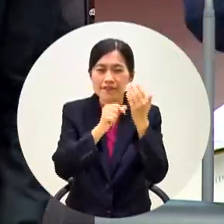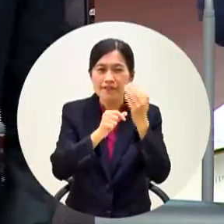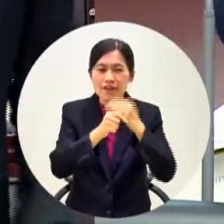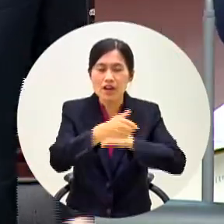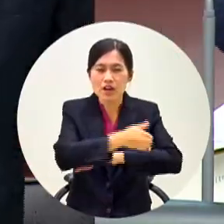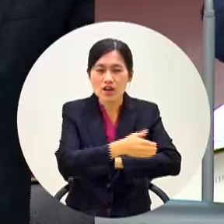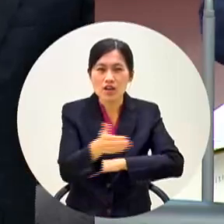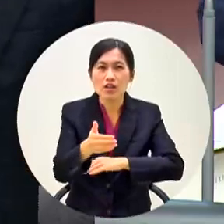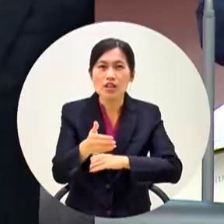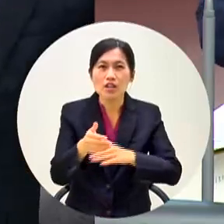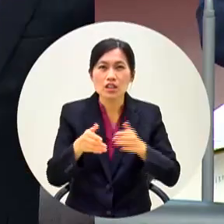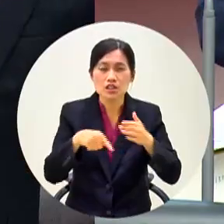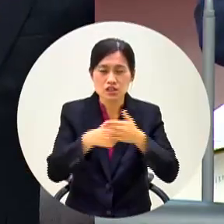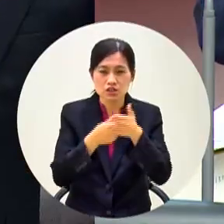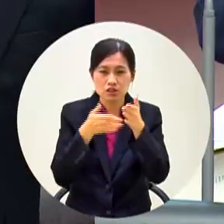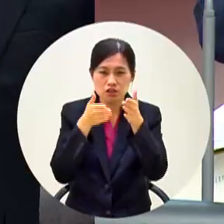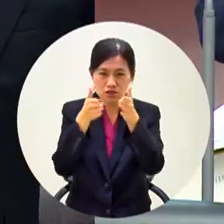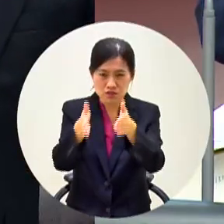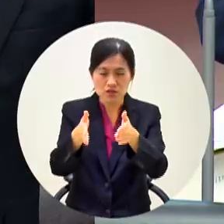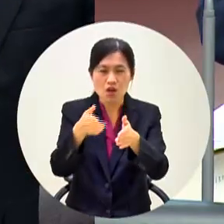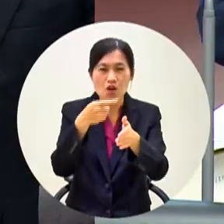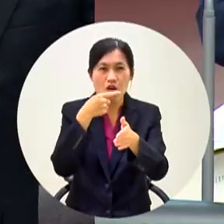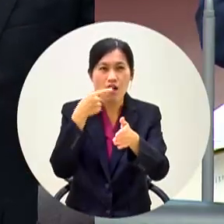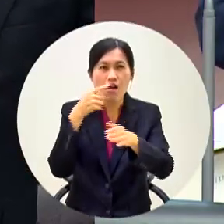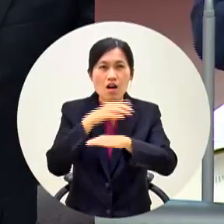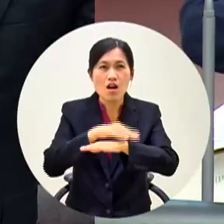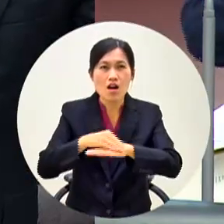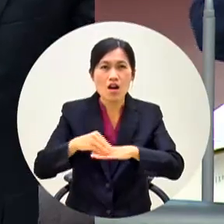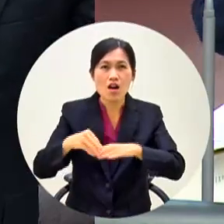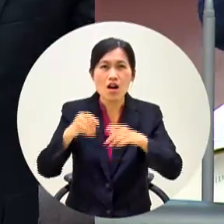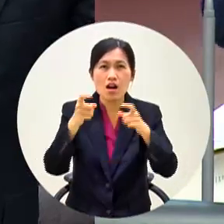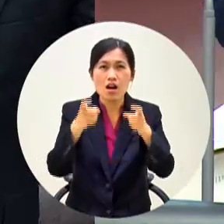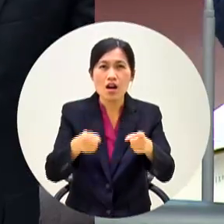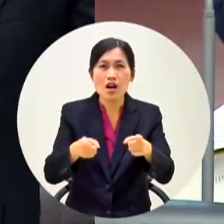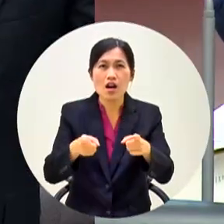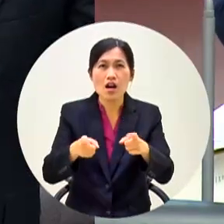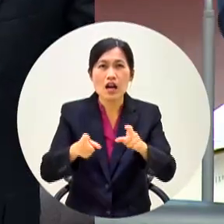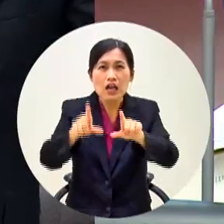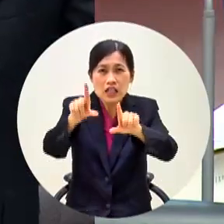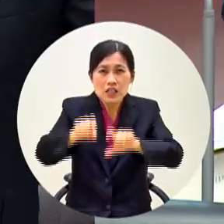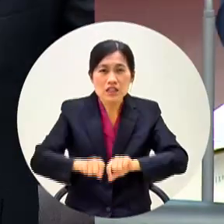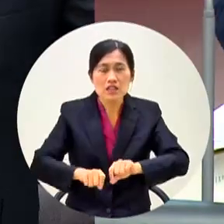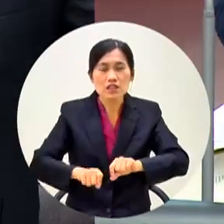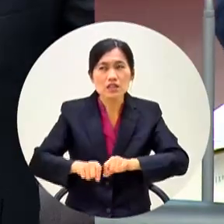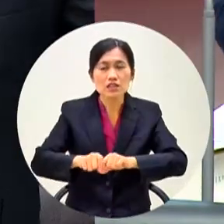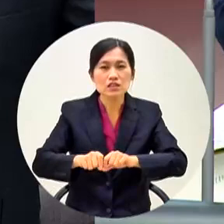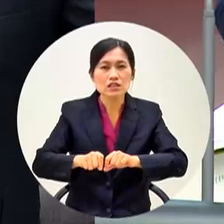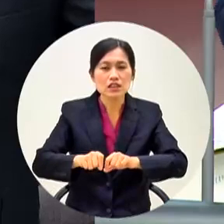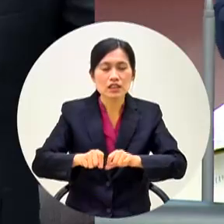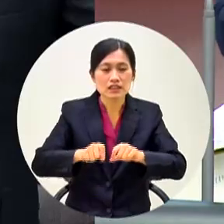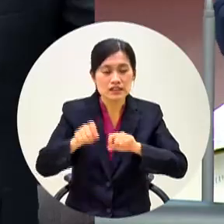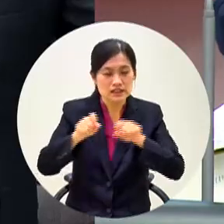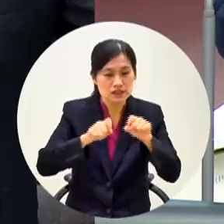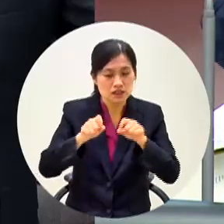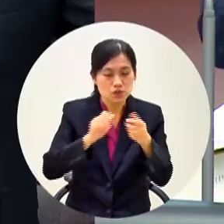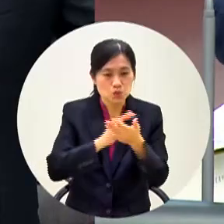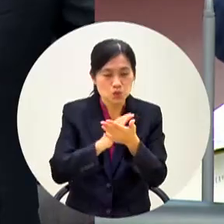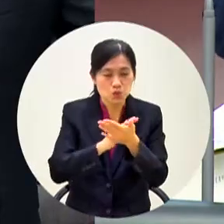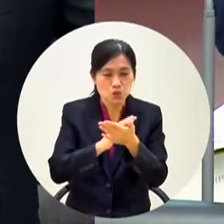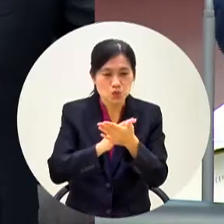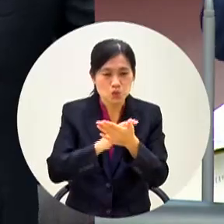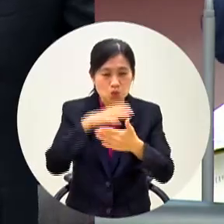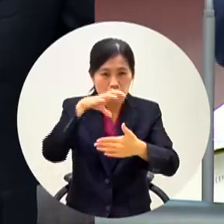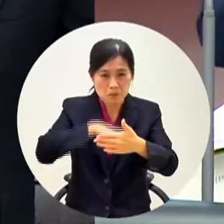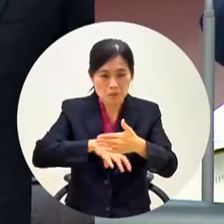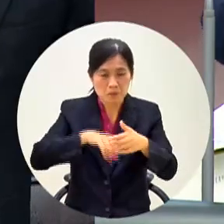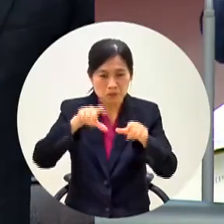有在红毛港才这样使用。哦、那依照迁村计划书的内容来执行。他也许